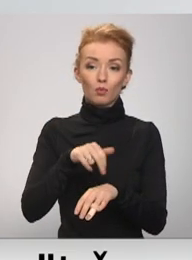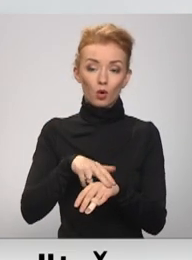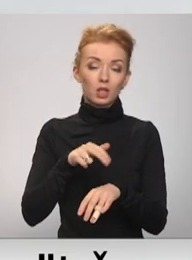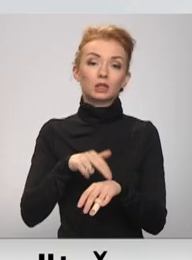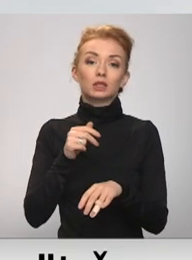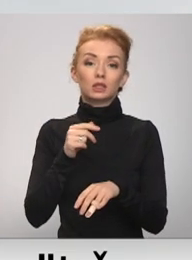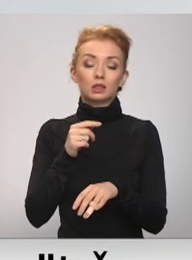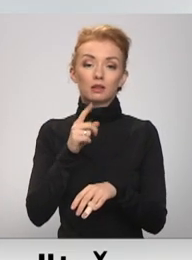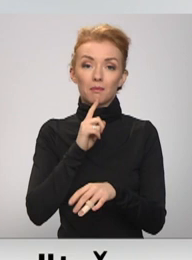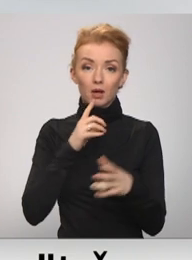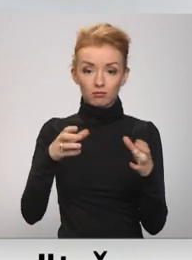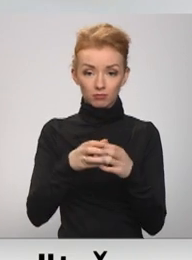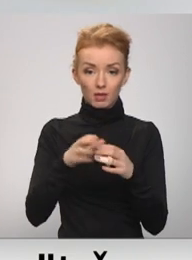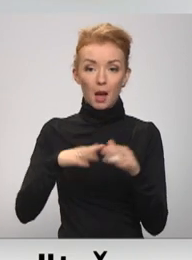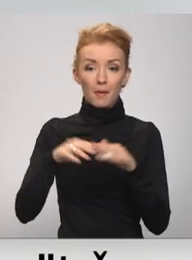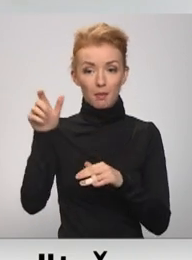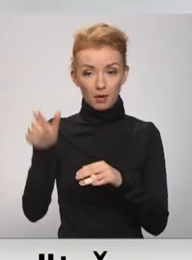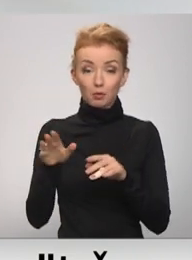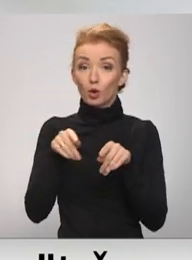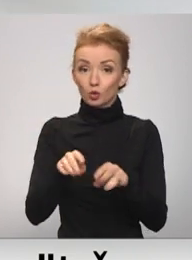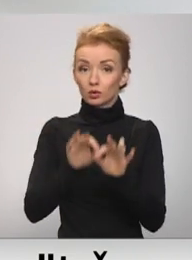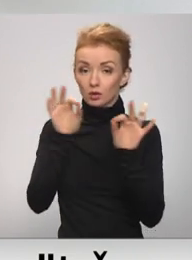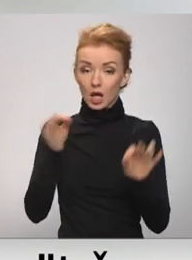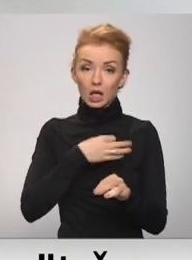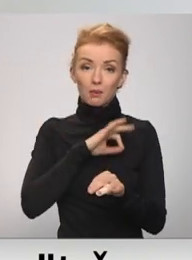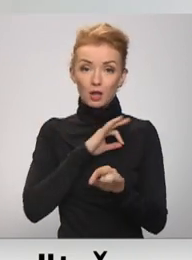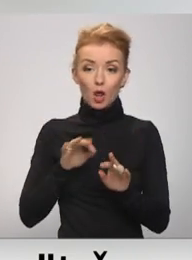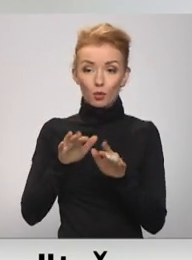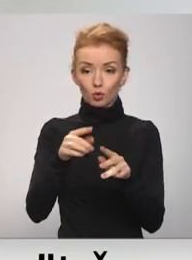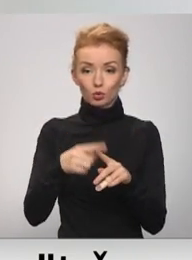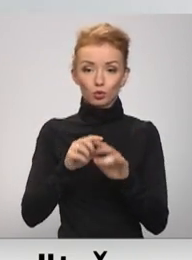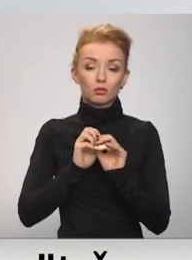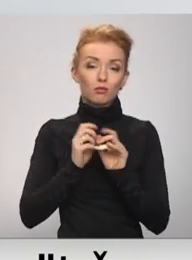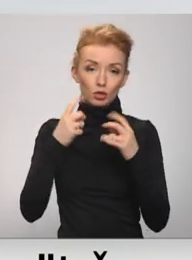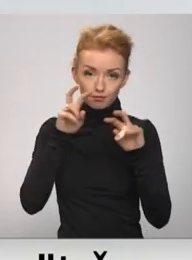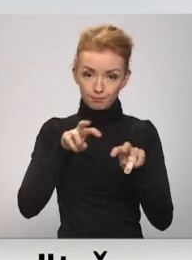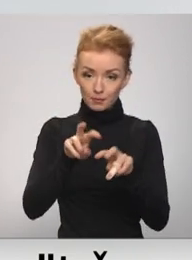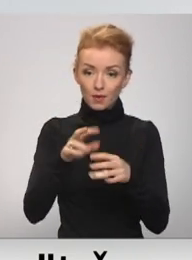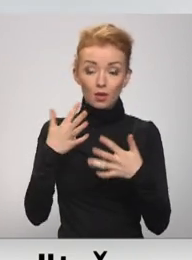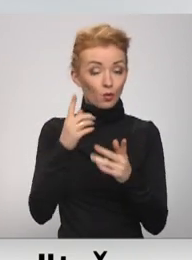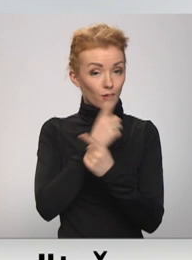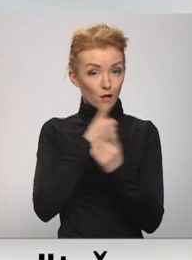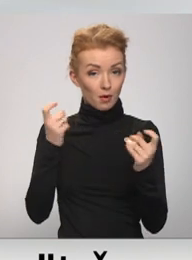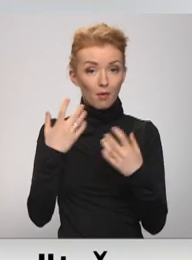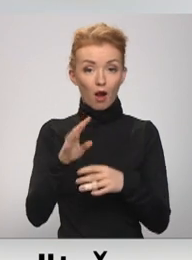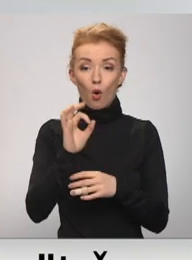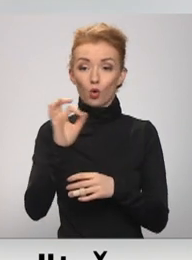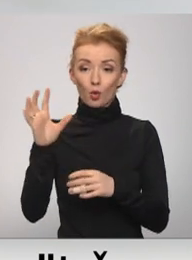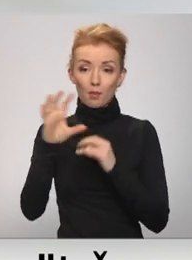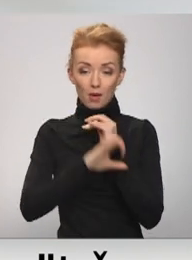pārvaldes Liepājas iecirkņa amatpersonas par notikušo uzsāka kriminālu procesu un skaidro notikušo. Jau informējām, ka oktobra